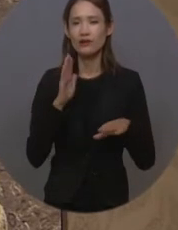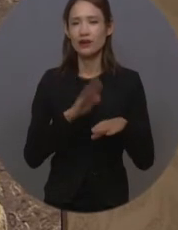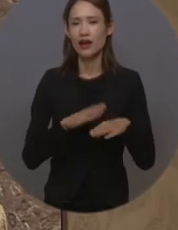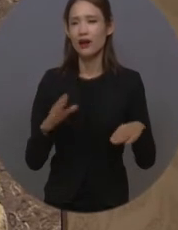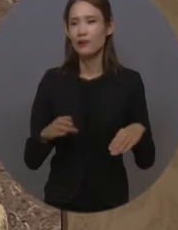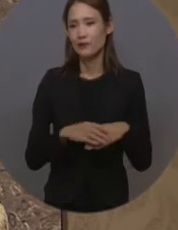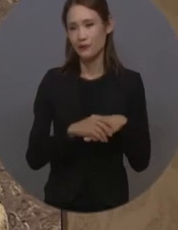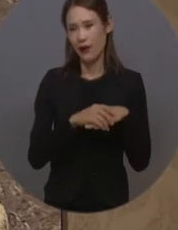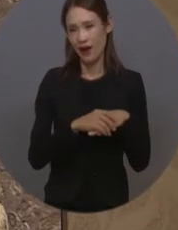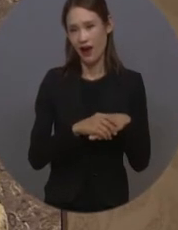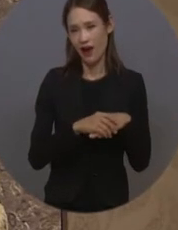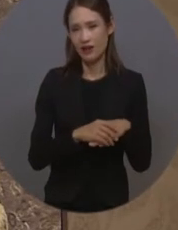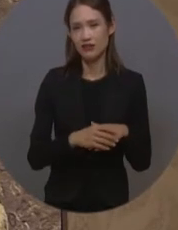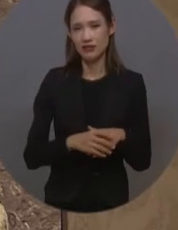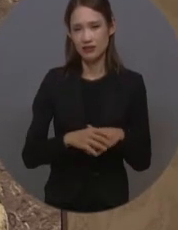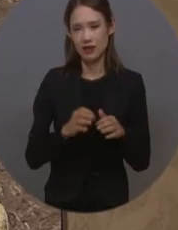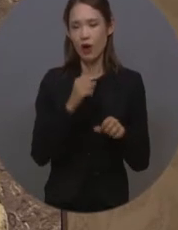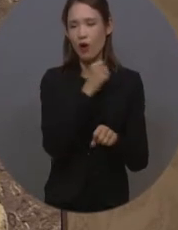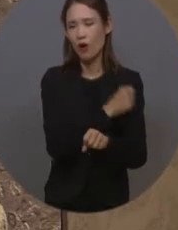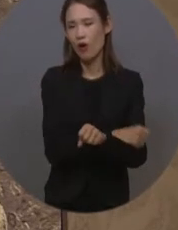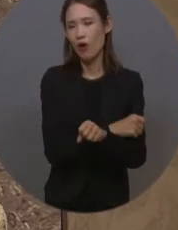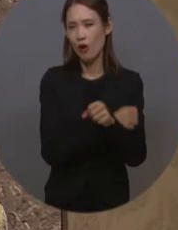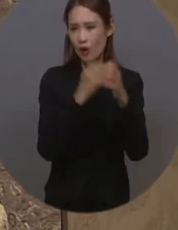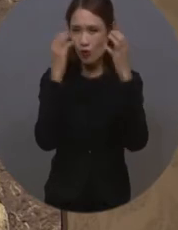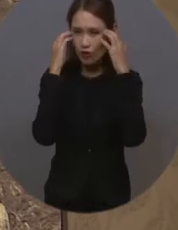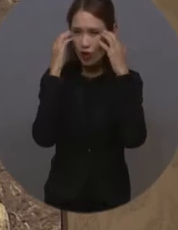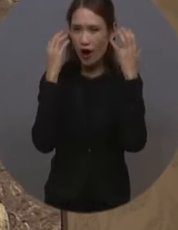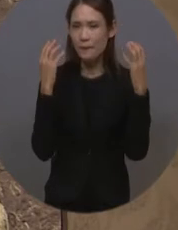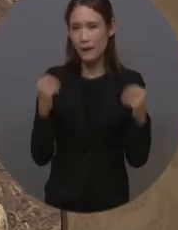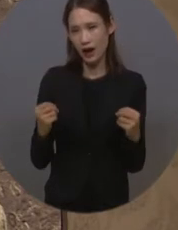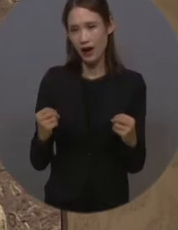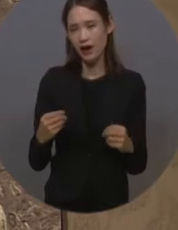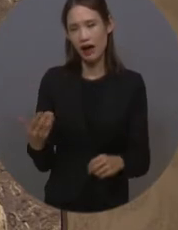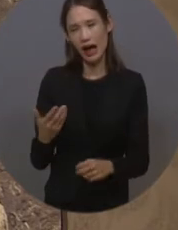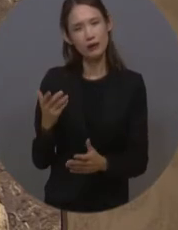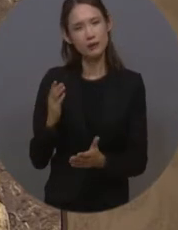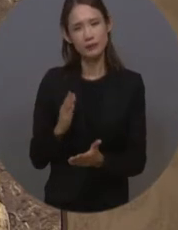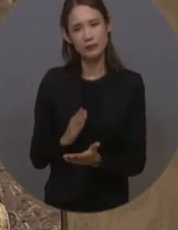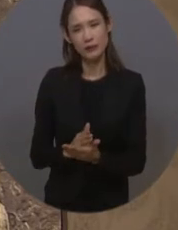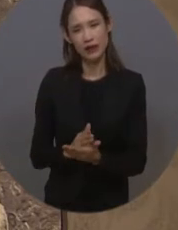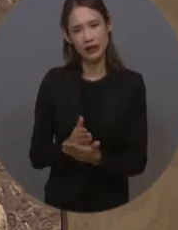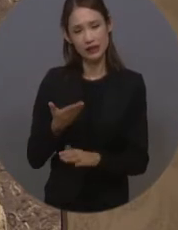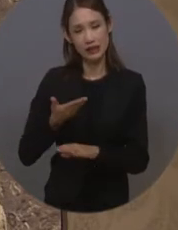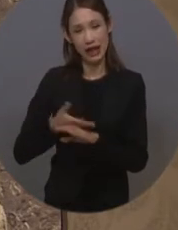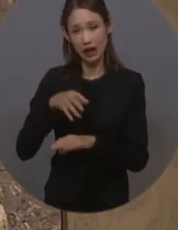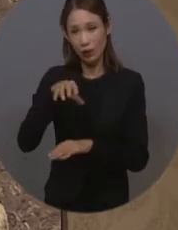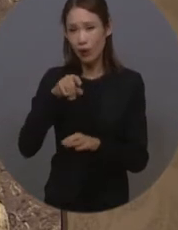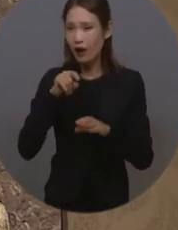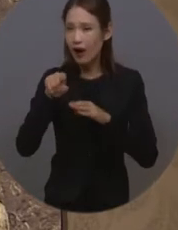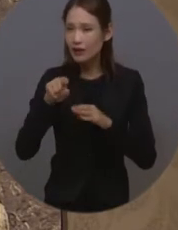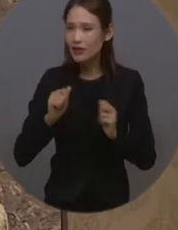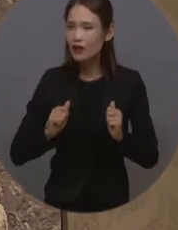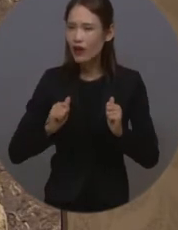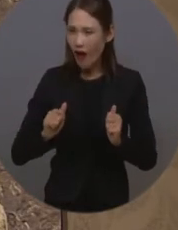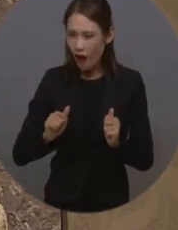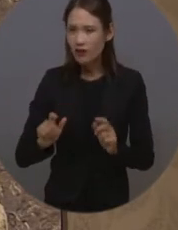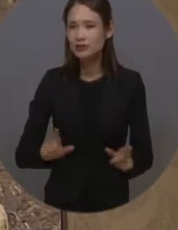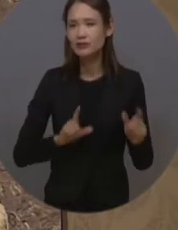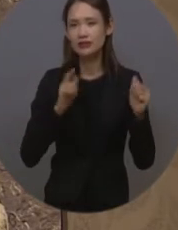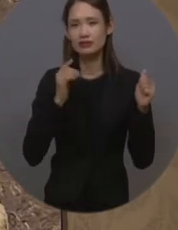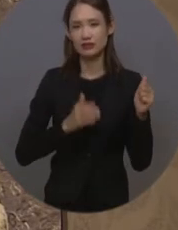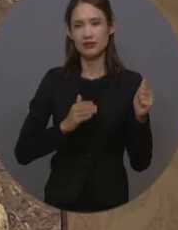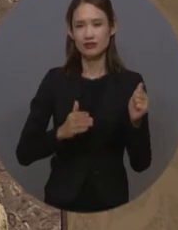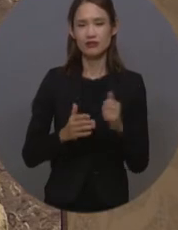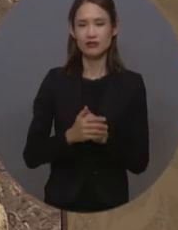잡아주면서 그동안 고생이 많았다. 그리고 아프지 말고 더 다른 곳에 가서라도 열심히 사세요라고 예. 한